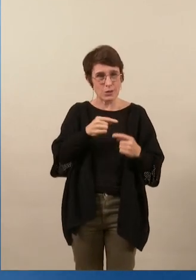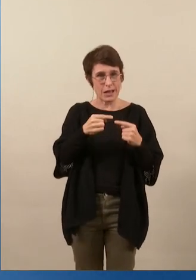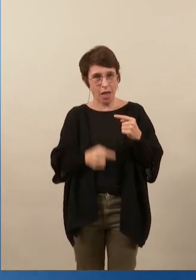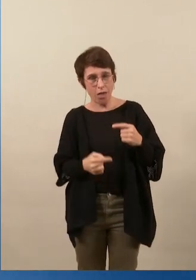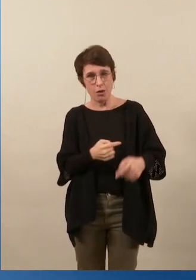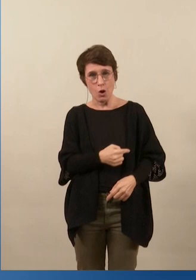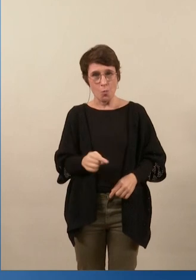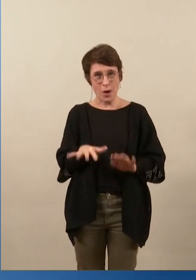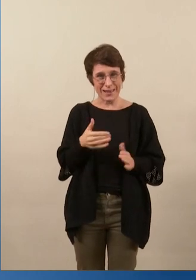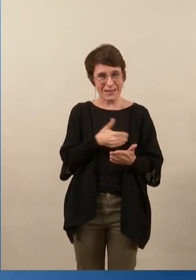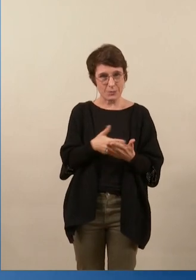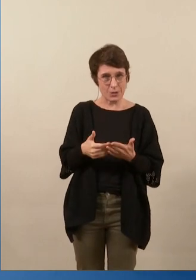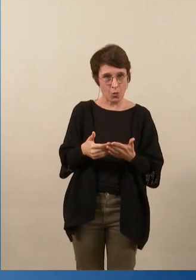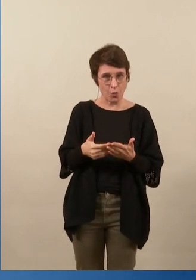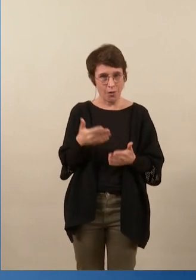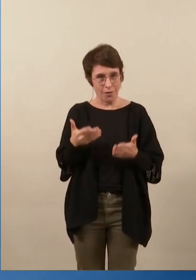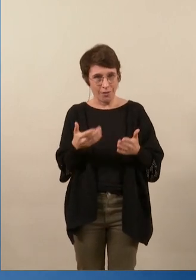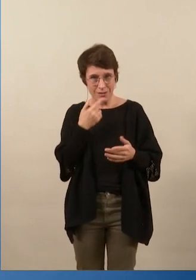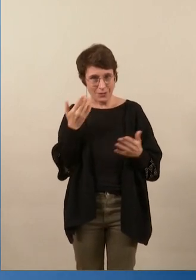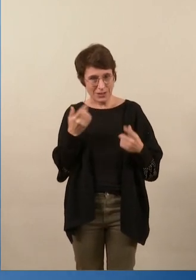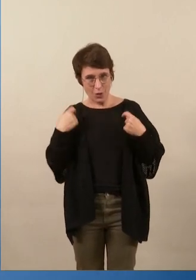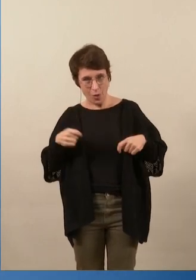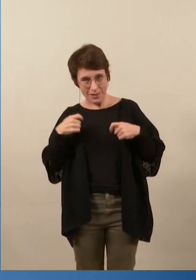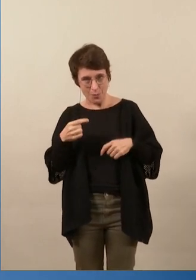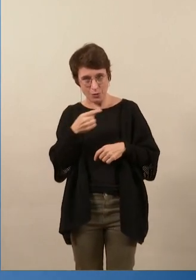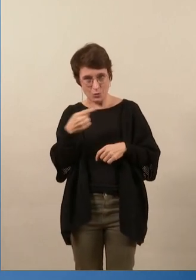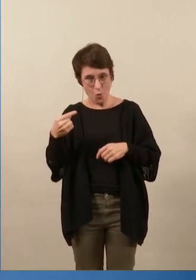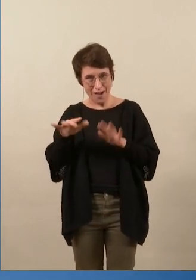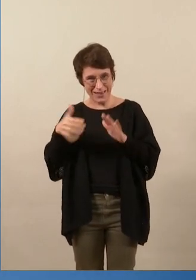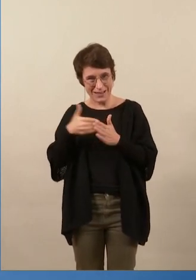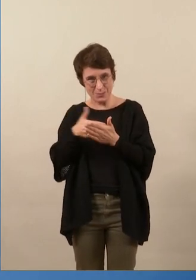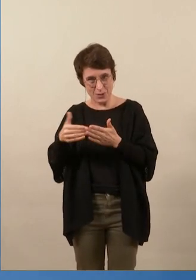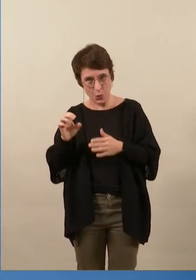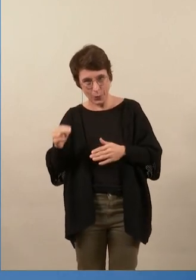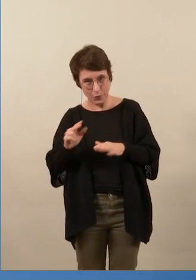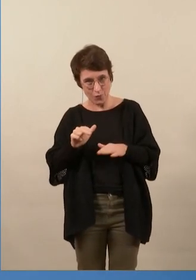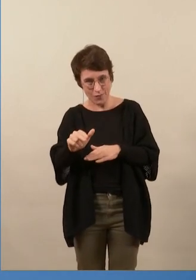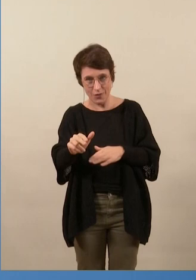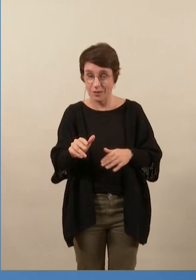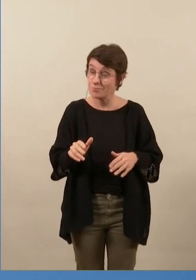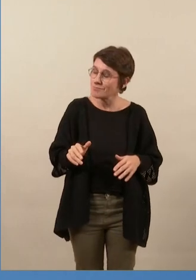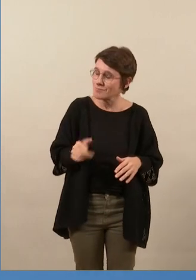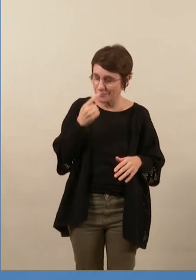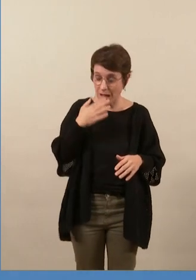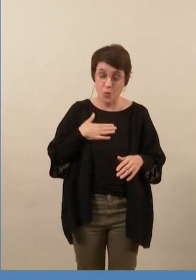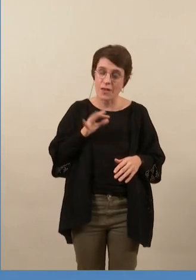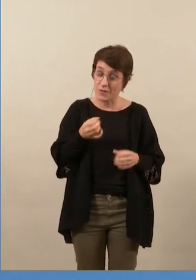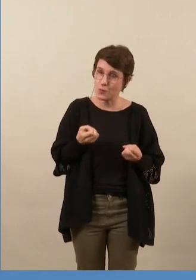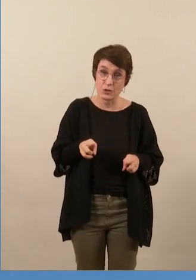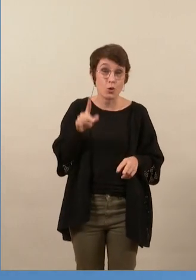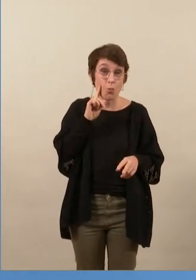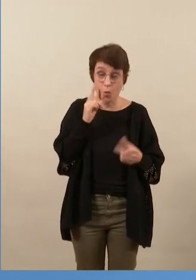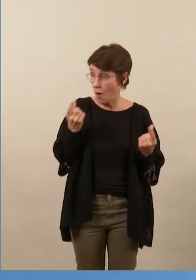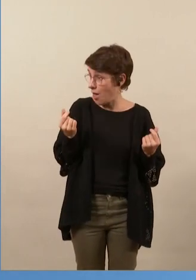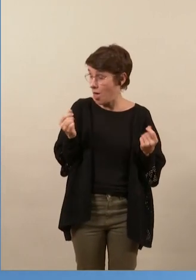pas dire qu'il y aura 15 millions d'euros de dépenses en moins par rapport à ce que nous votons aujourd'hui ca semble malheureusement inévitable faute de ressources